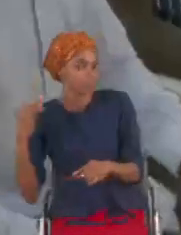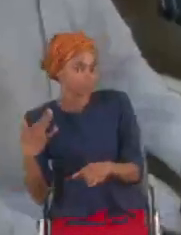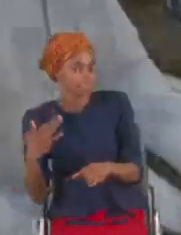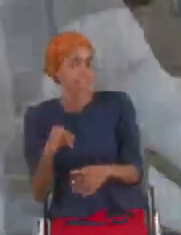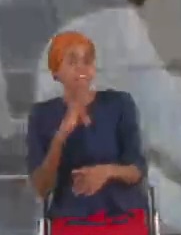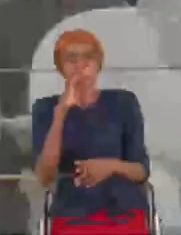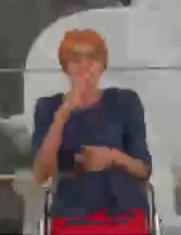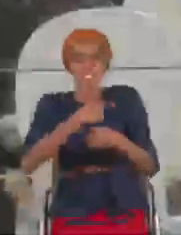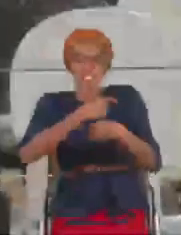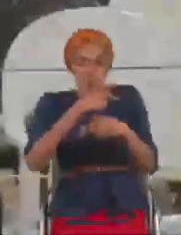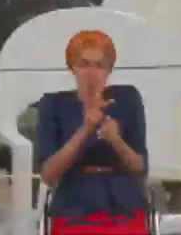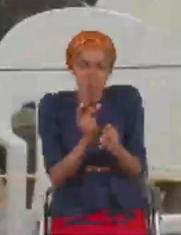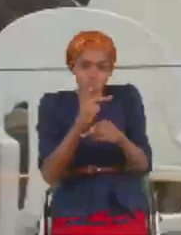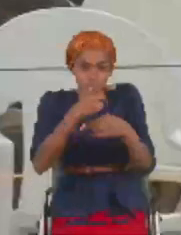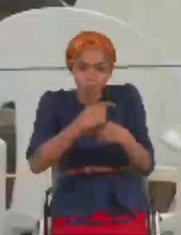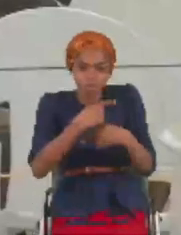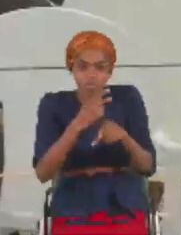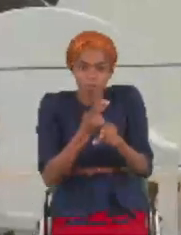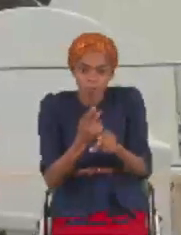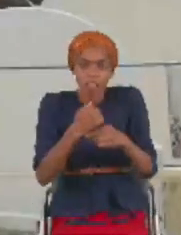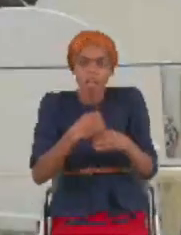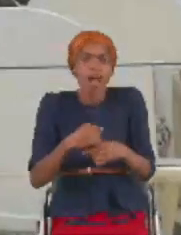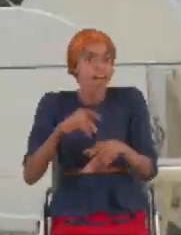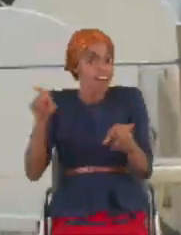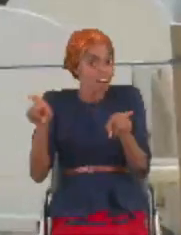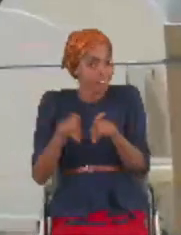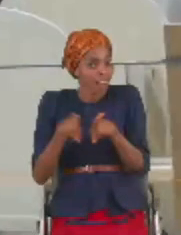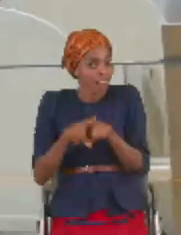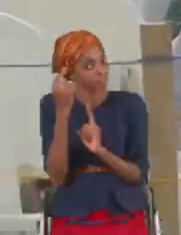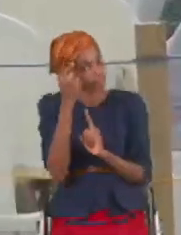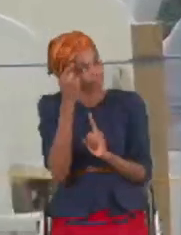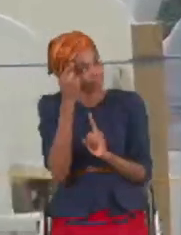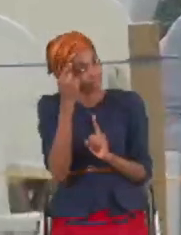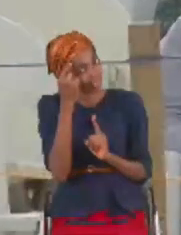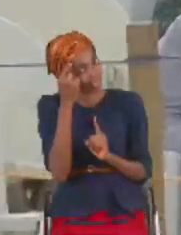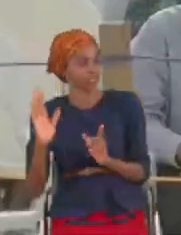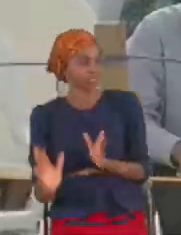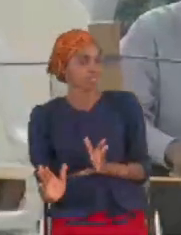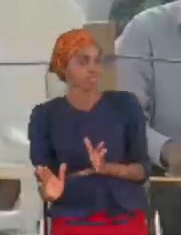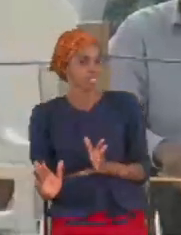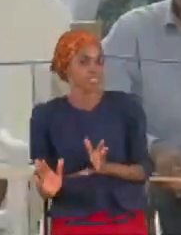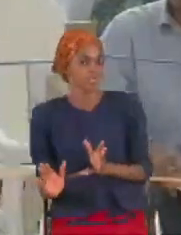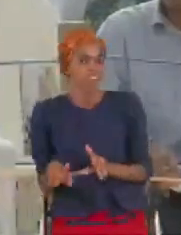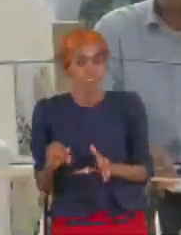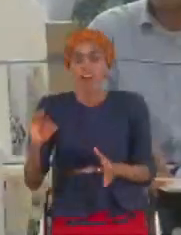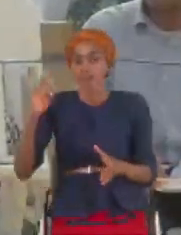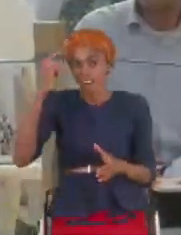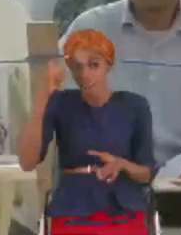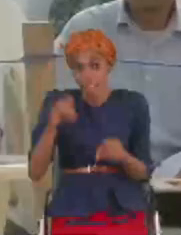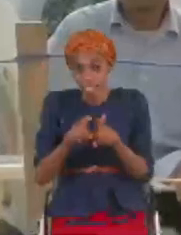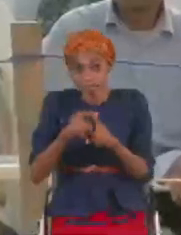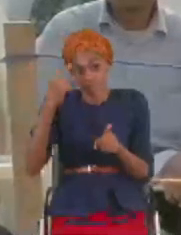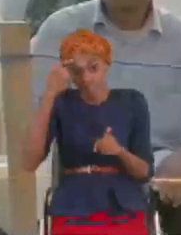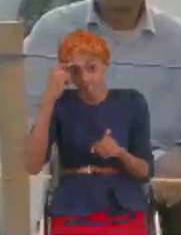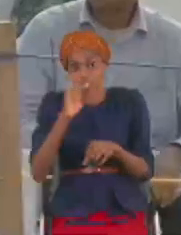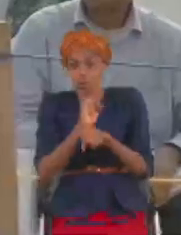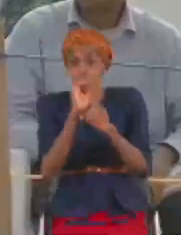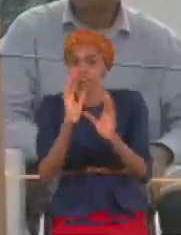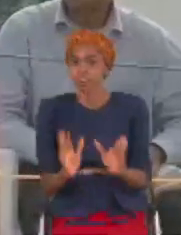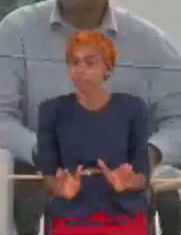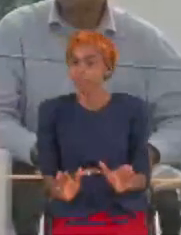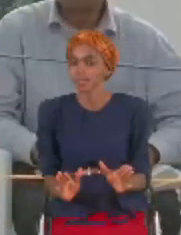il reproduit des prédicateurs de la même nature les ouvriers de la